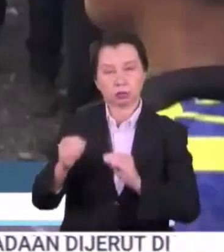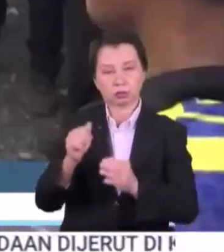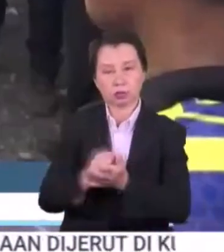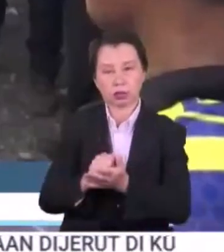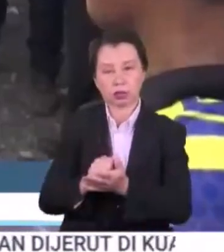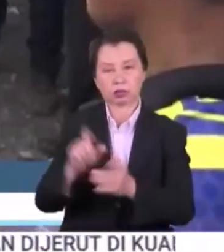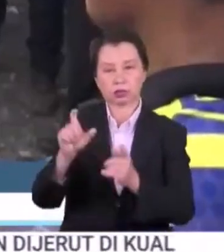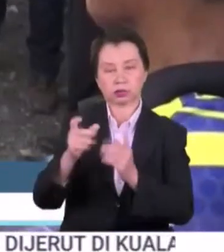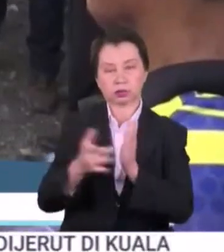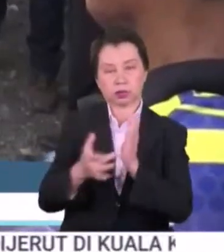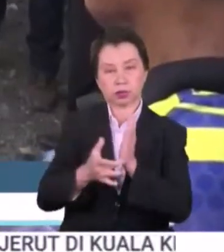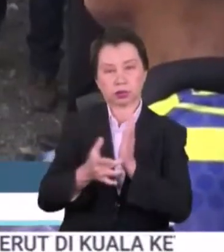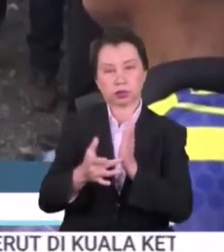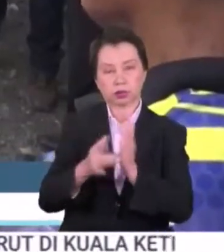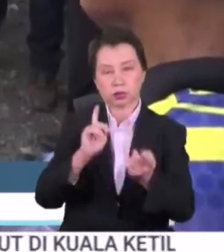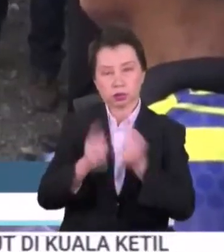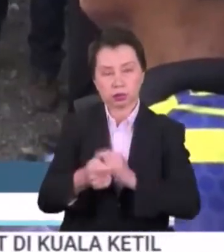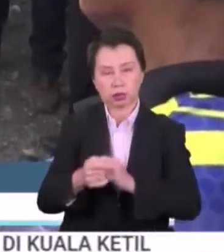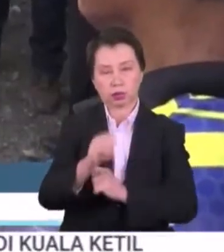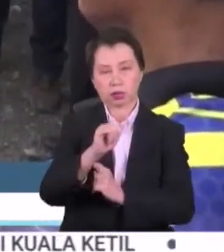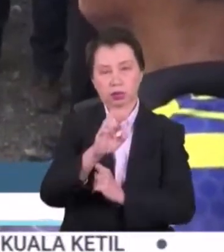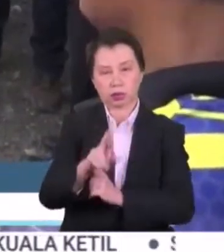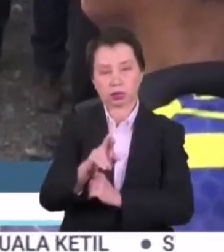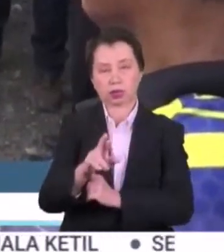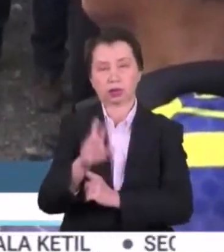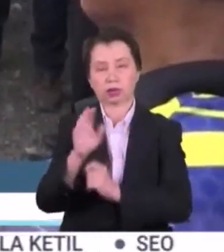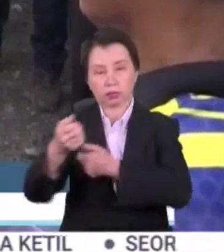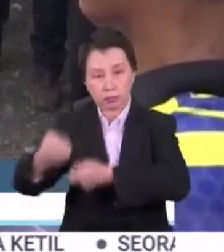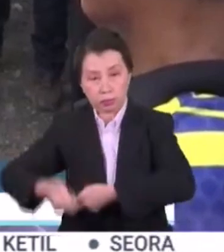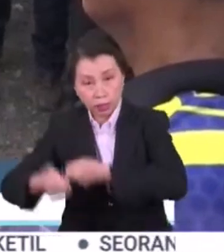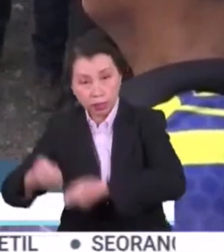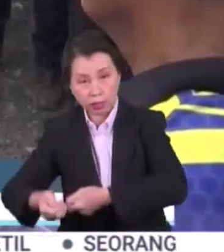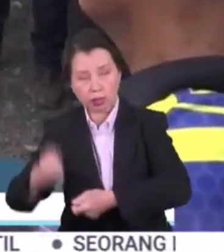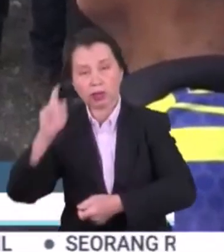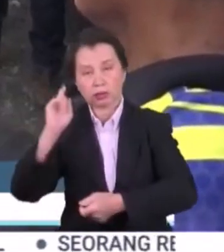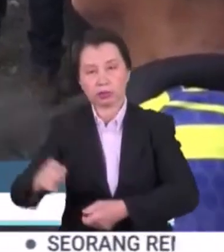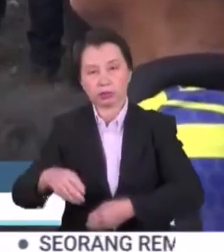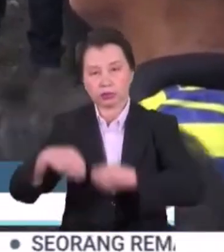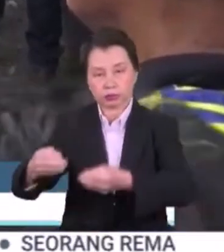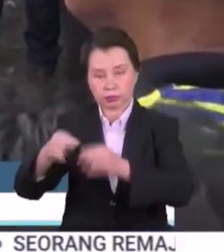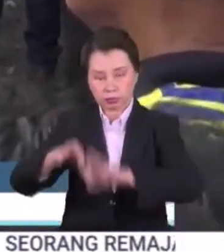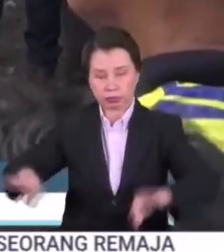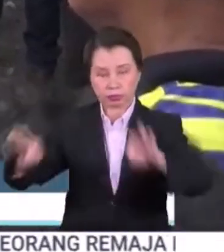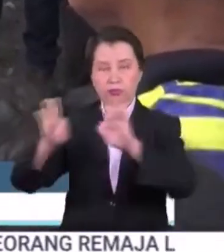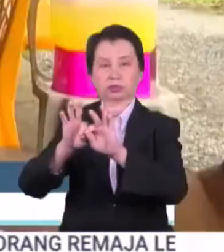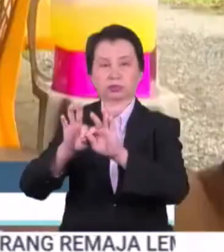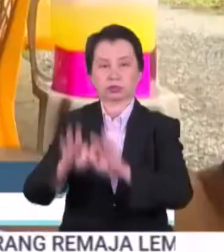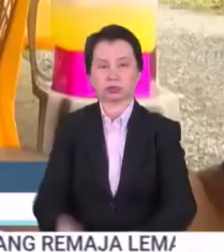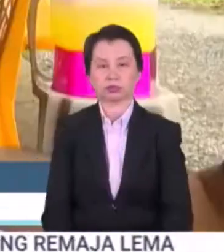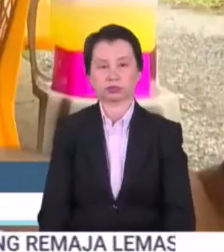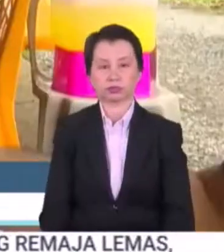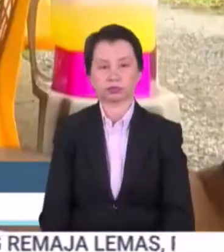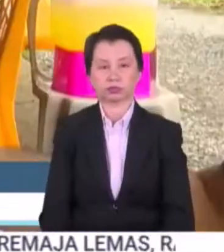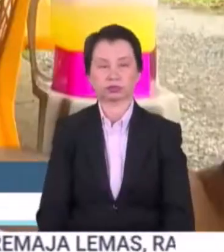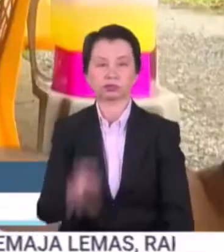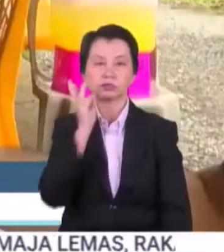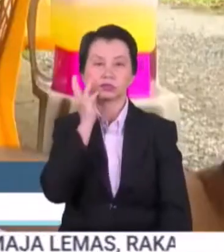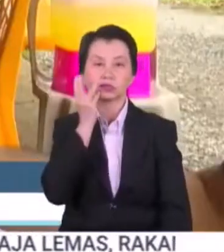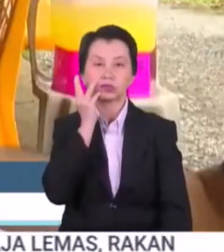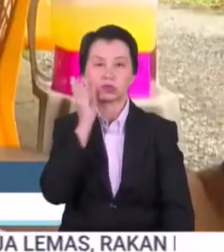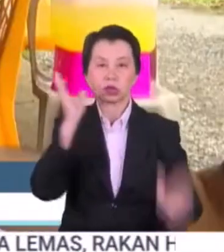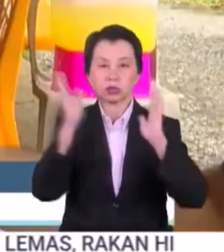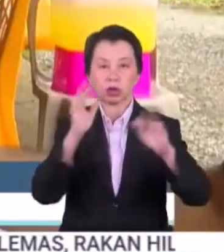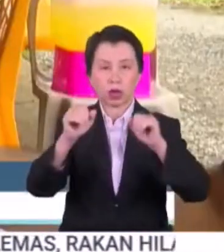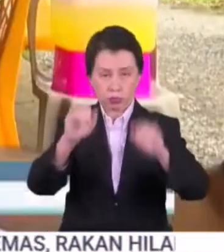dan teknologi revolusi industri sektor pertanian perlu juga diberi keutamaan. Dan beras negara ni